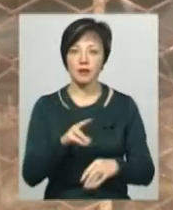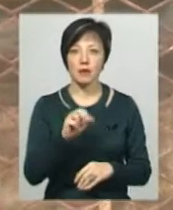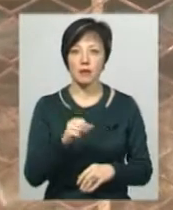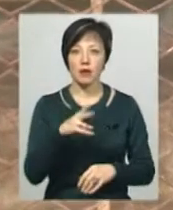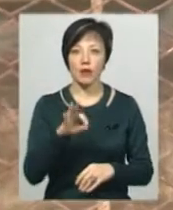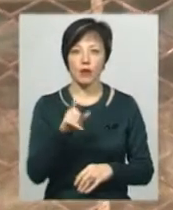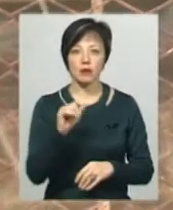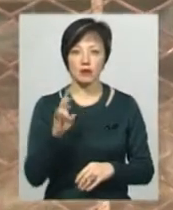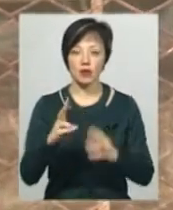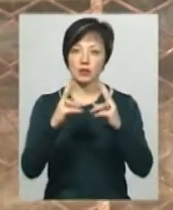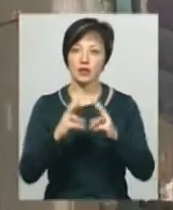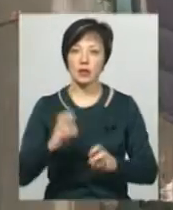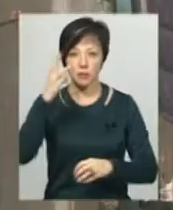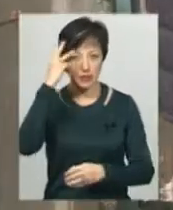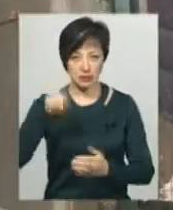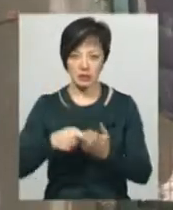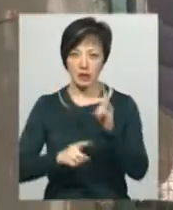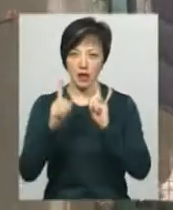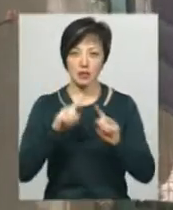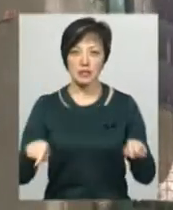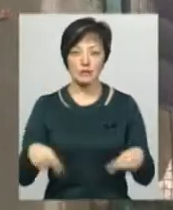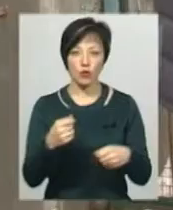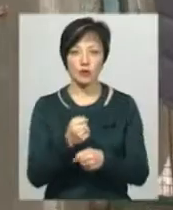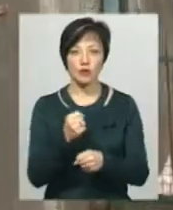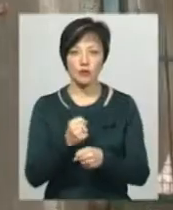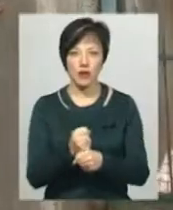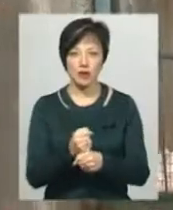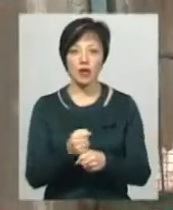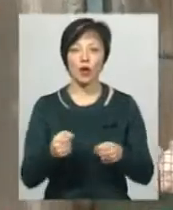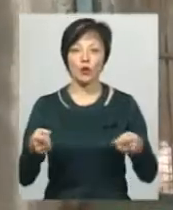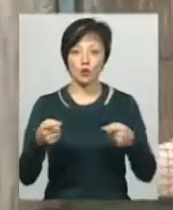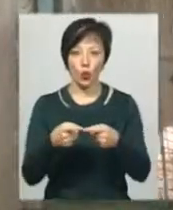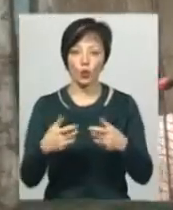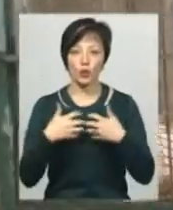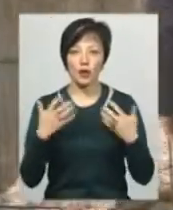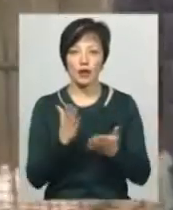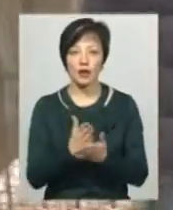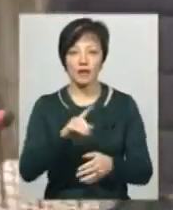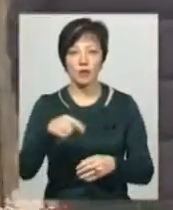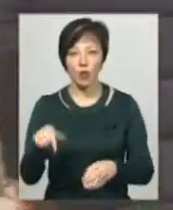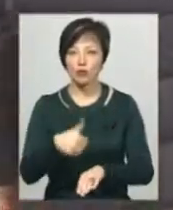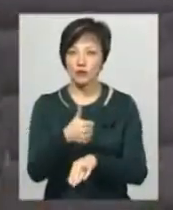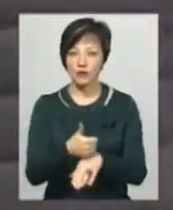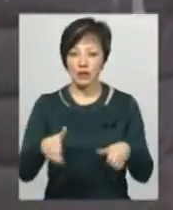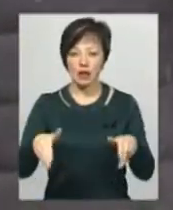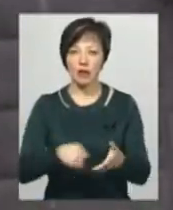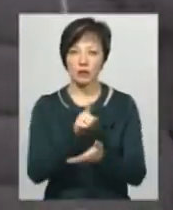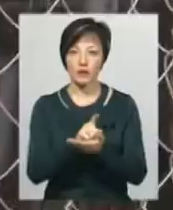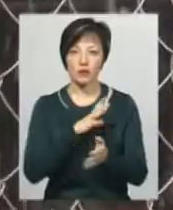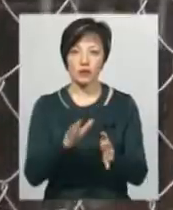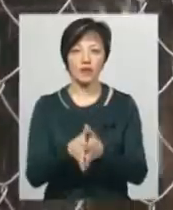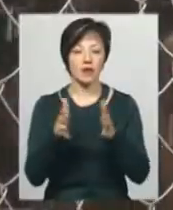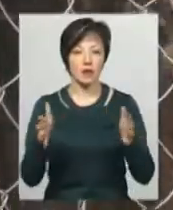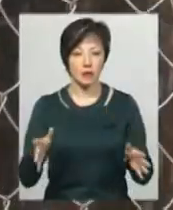Пальохіна розглядають у Хмельницькій міській раді. Для створення та функціонування зоокутка є певні вимоги. З основних – ділянка повинна бути